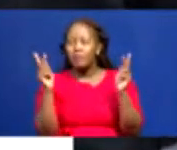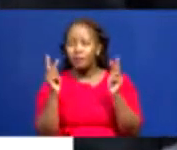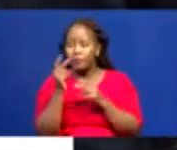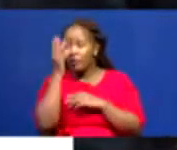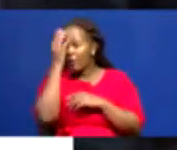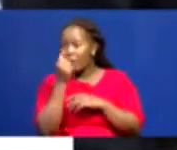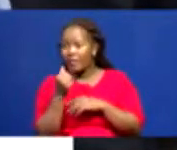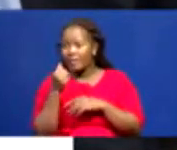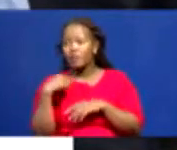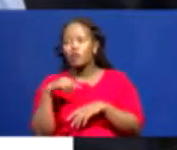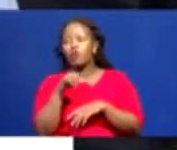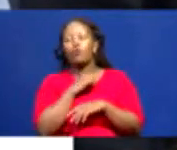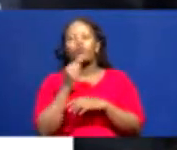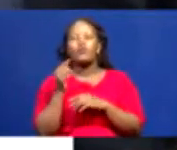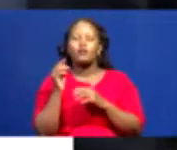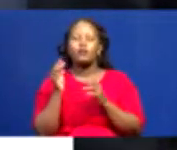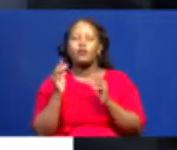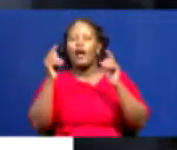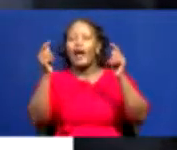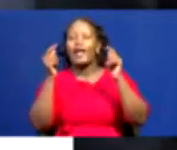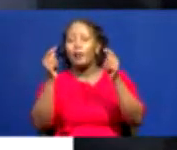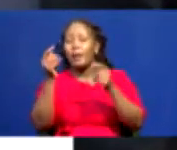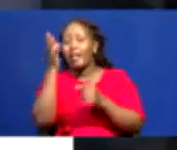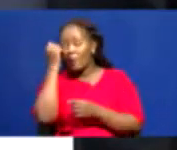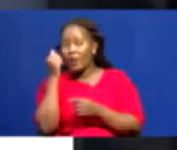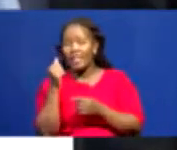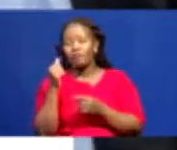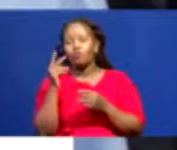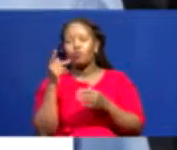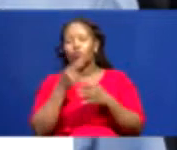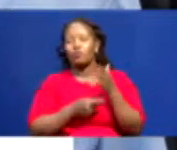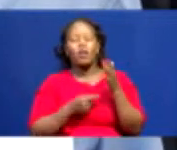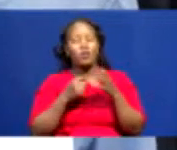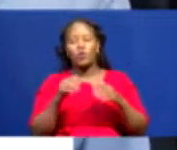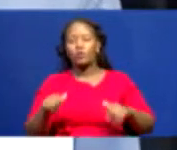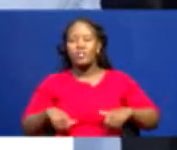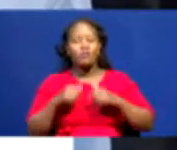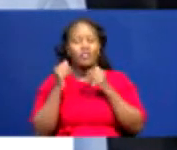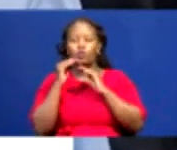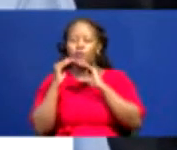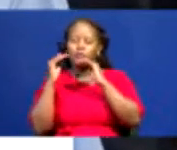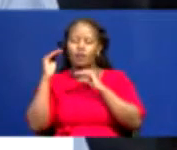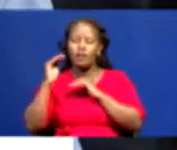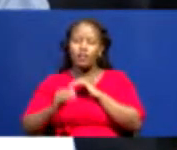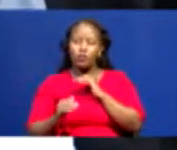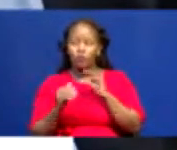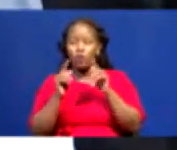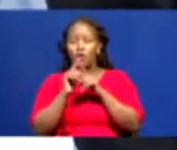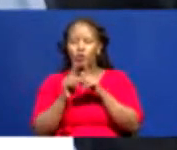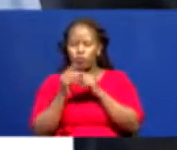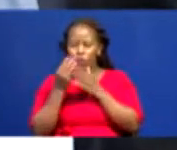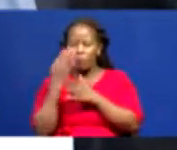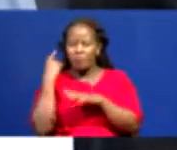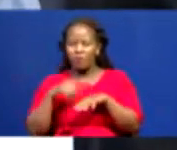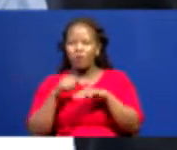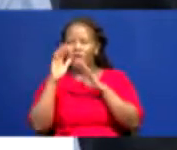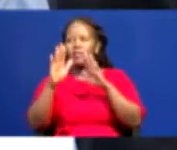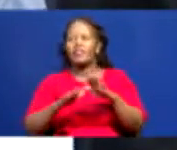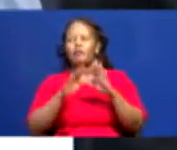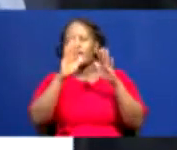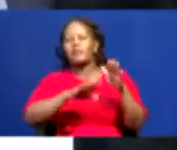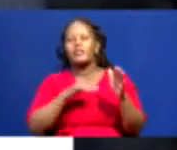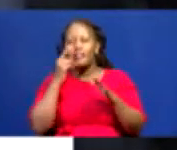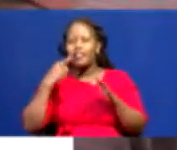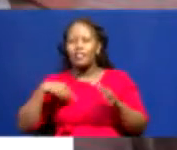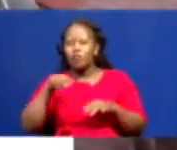tunafanya ni ya kuchukisha maisha ya mwananchi ama hasura kama vyenye tulikuwa tunaitwa hasura, sisi tunataka kuona